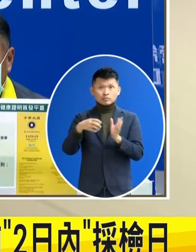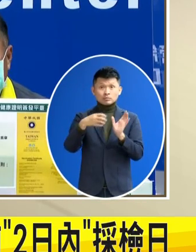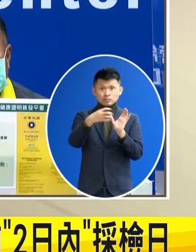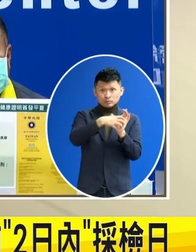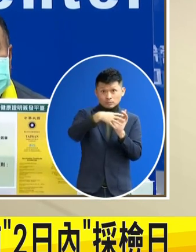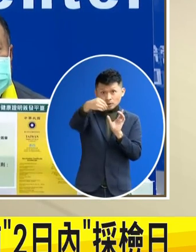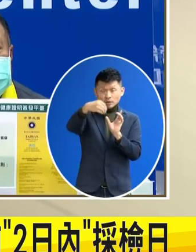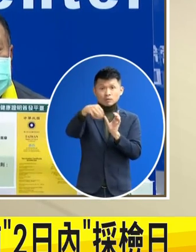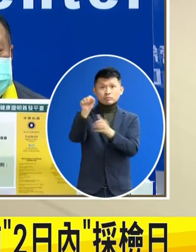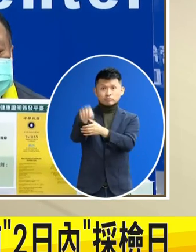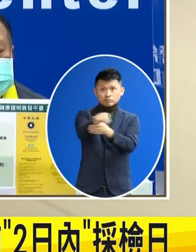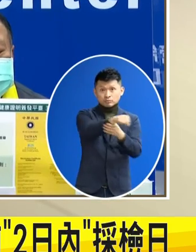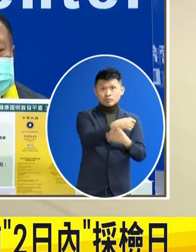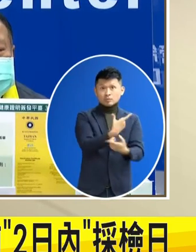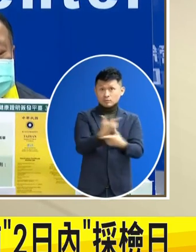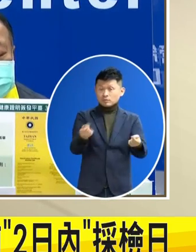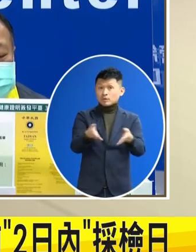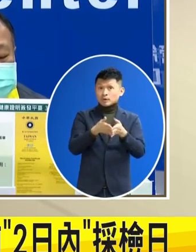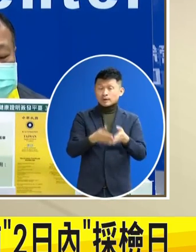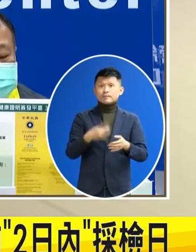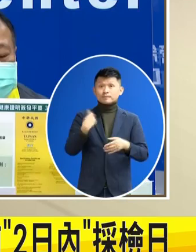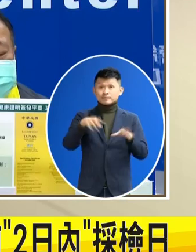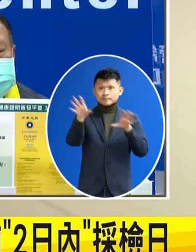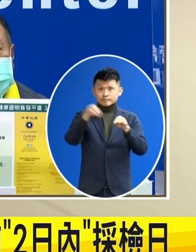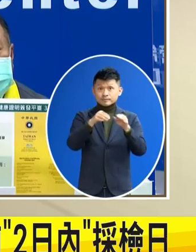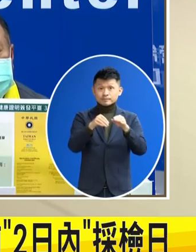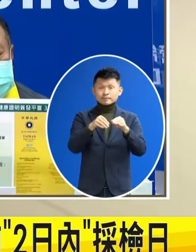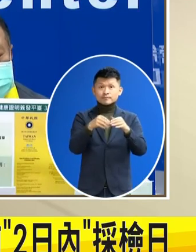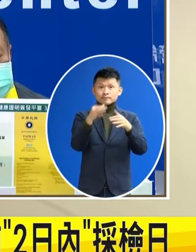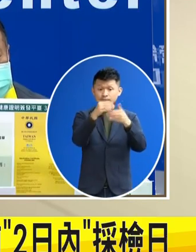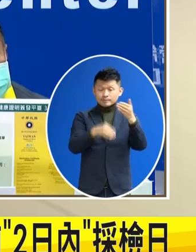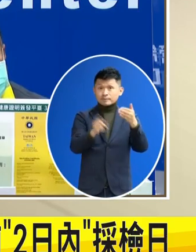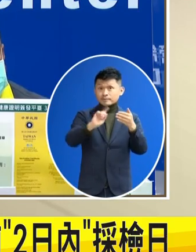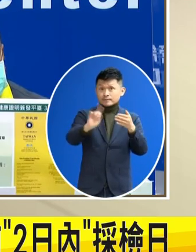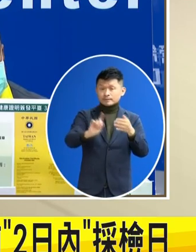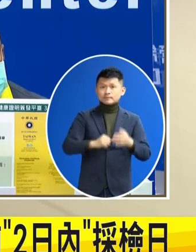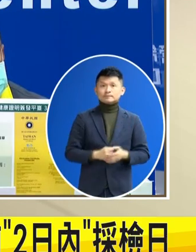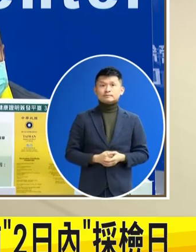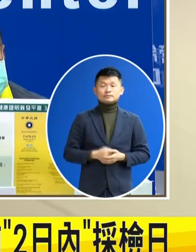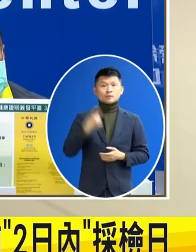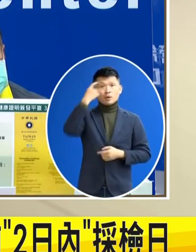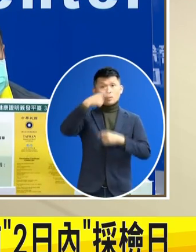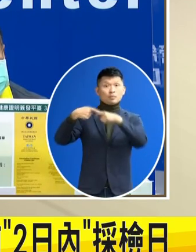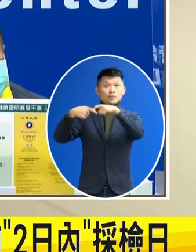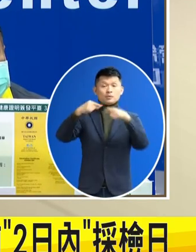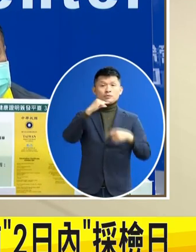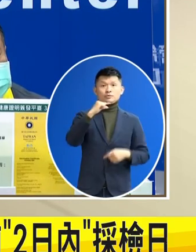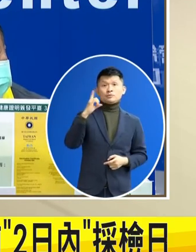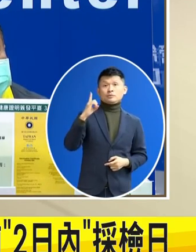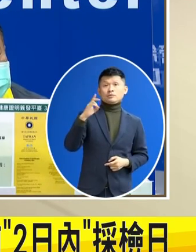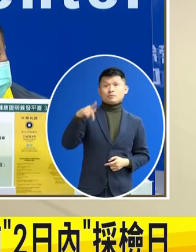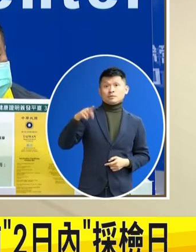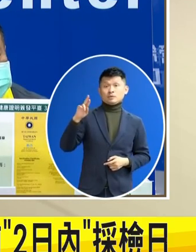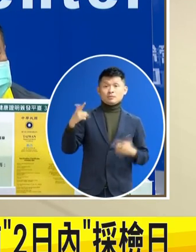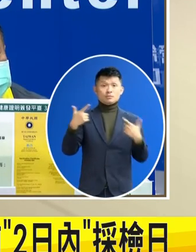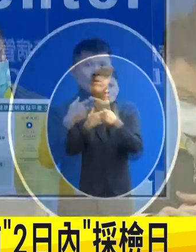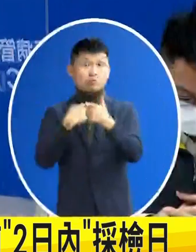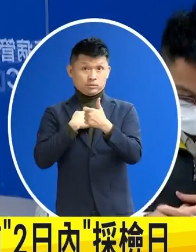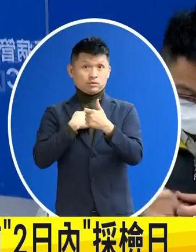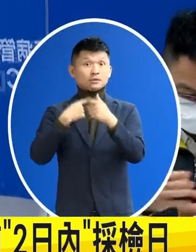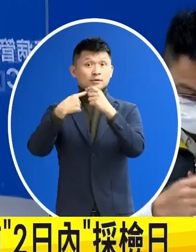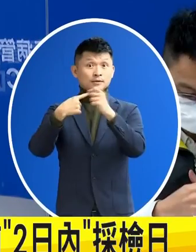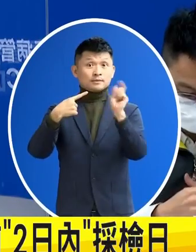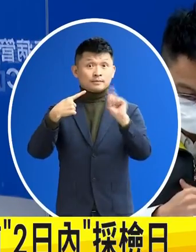和承认的。那资料标准下面有写哦，要符合那个欧盟 GDPR 的原则。它第一个大的原则